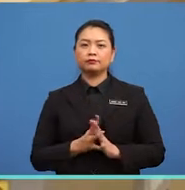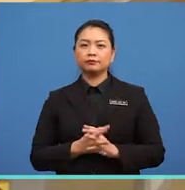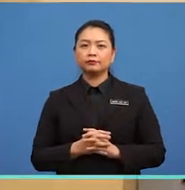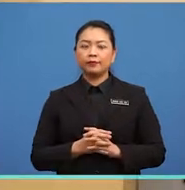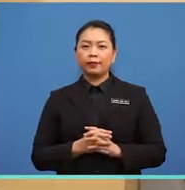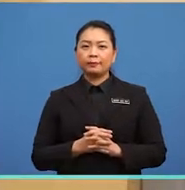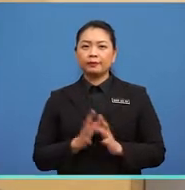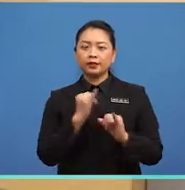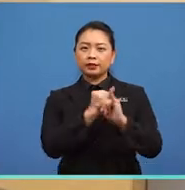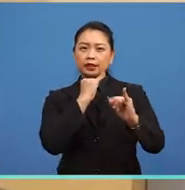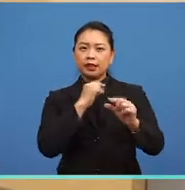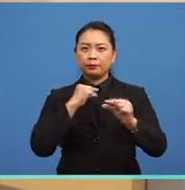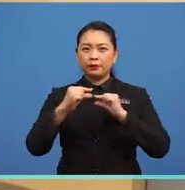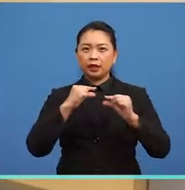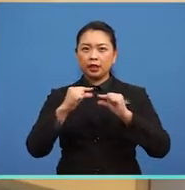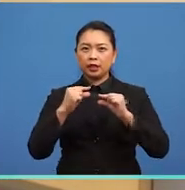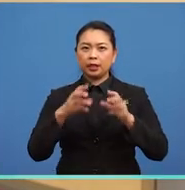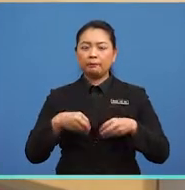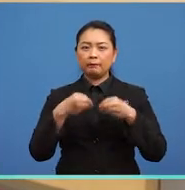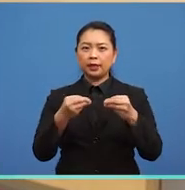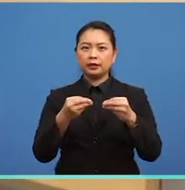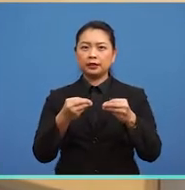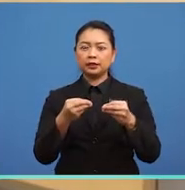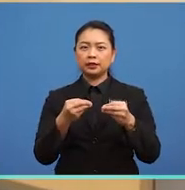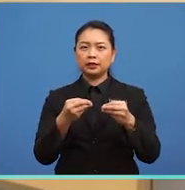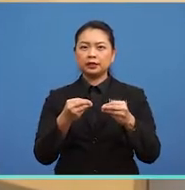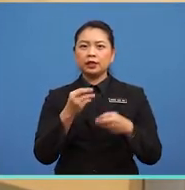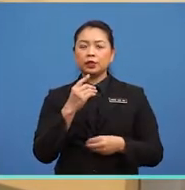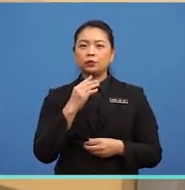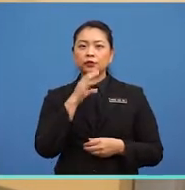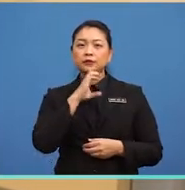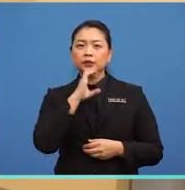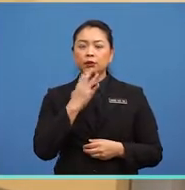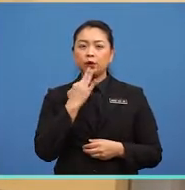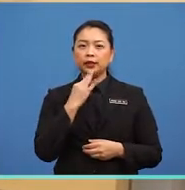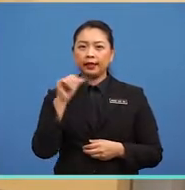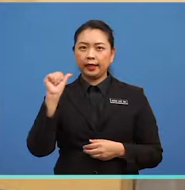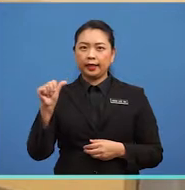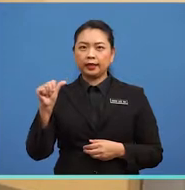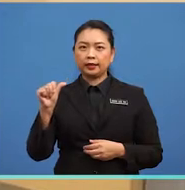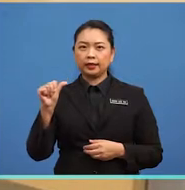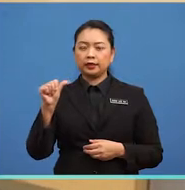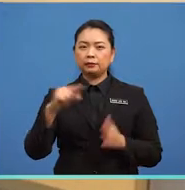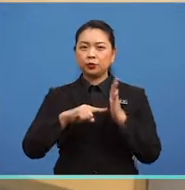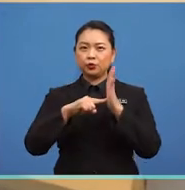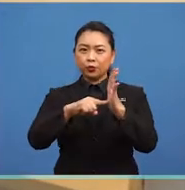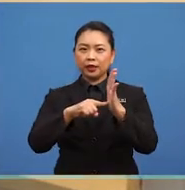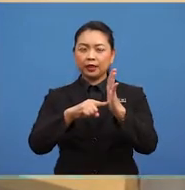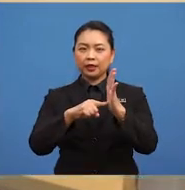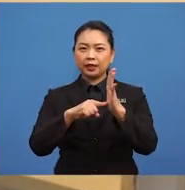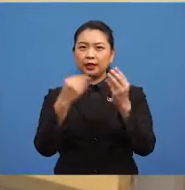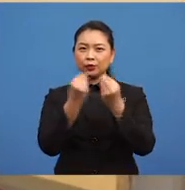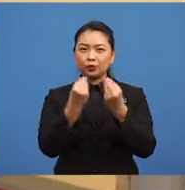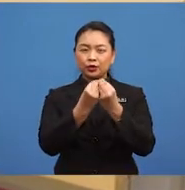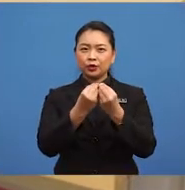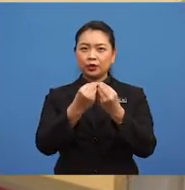kapilari. Jarak pergerakan bagi aras cecair berwarna dalam tiub kapilari A